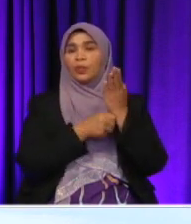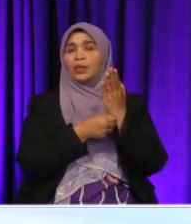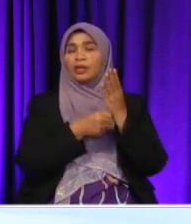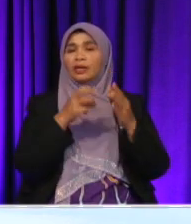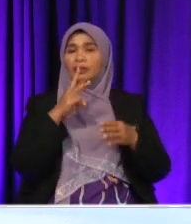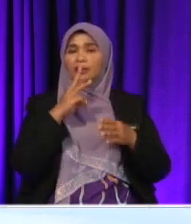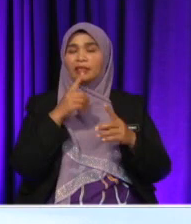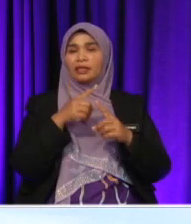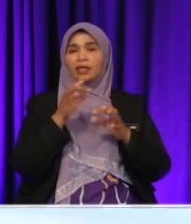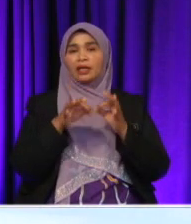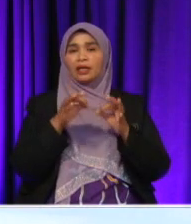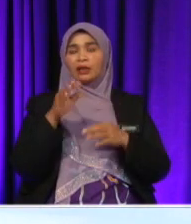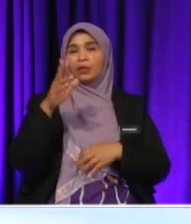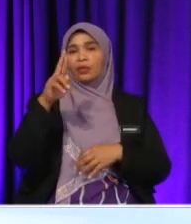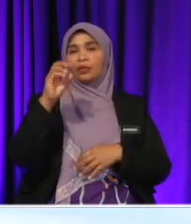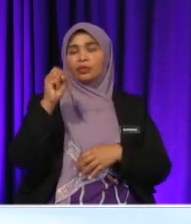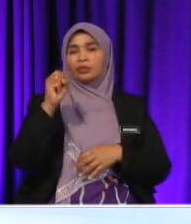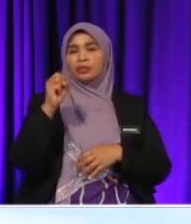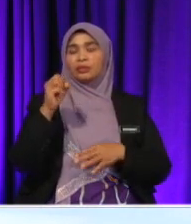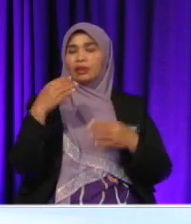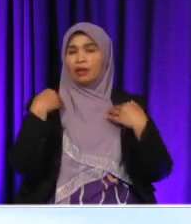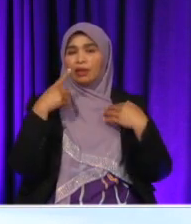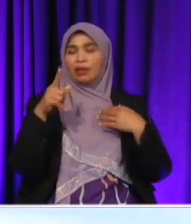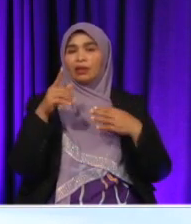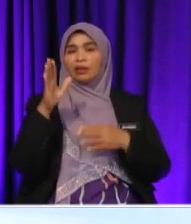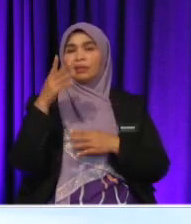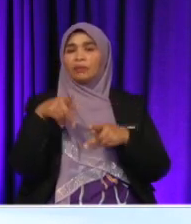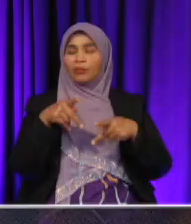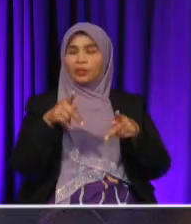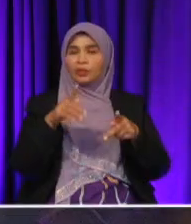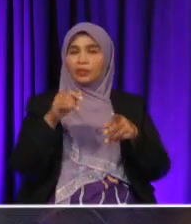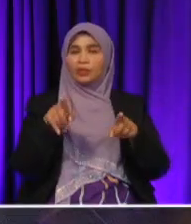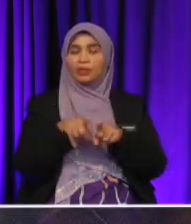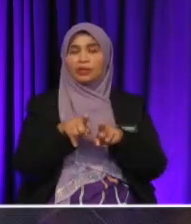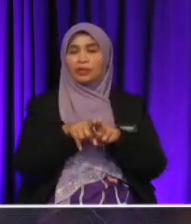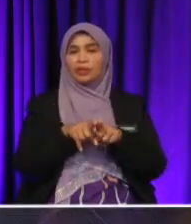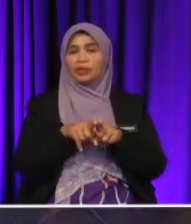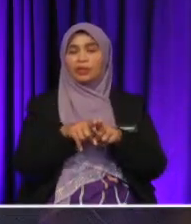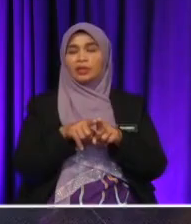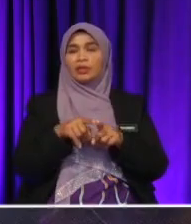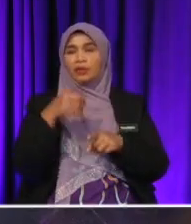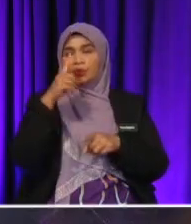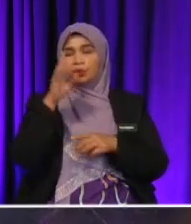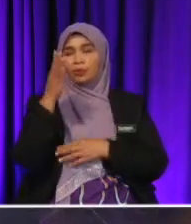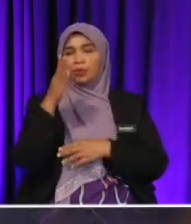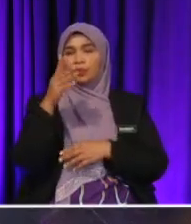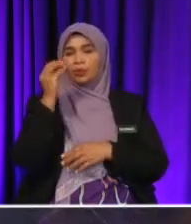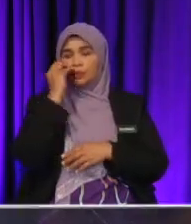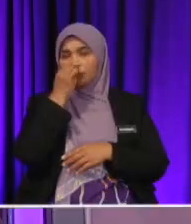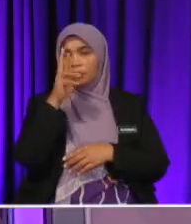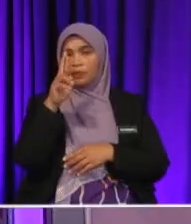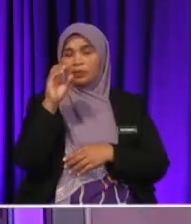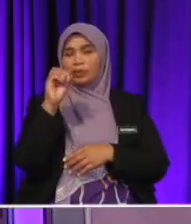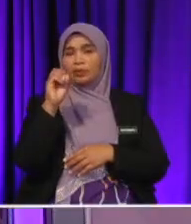pokok Rusli bunga rusni Adakah Daunnya juga melakukan proses yang sama untuk sebenarnya untuk pokok Bunga Rose